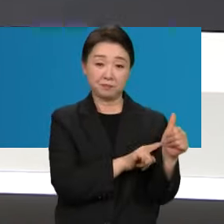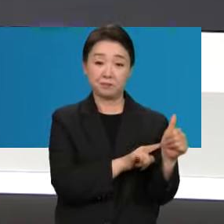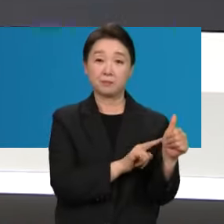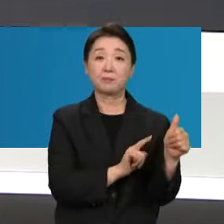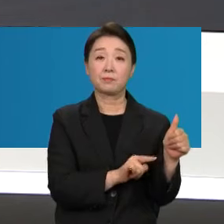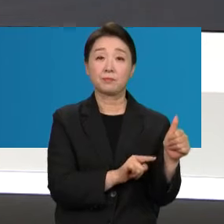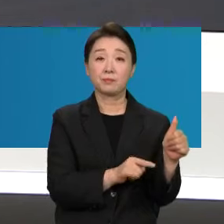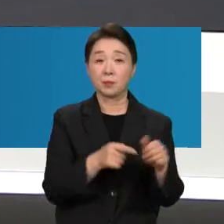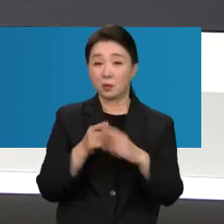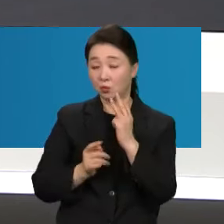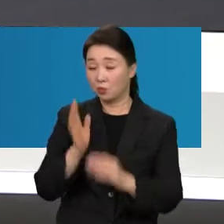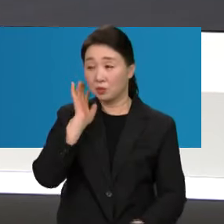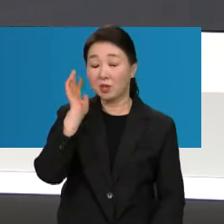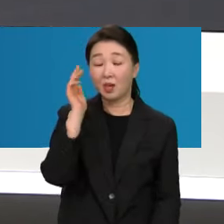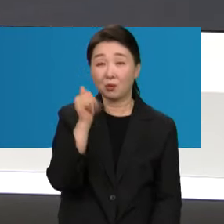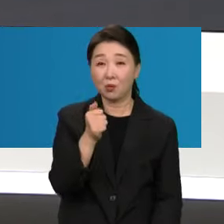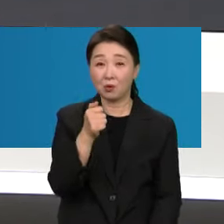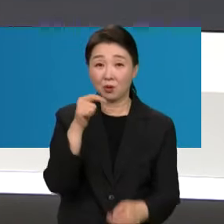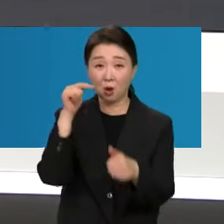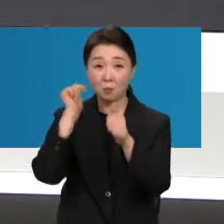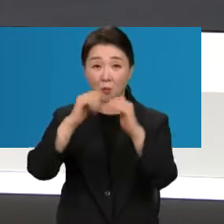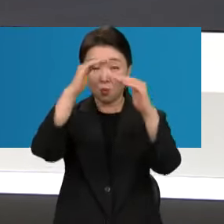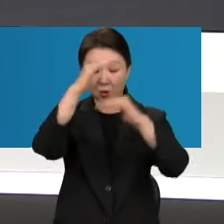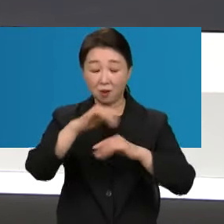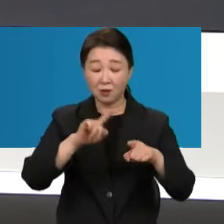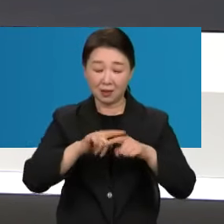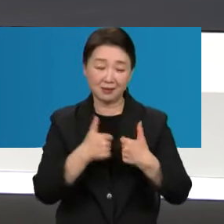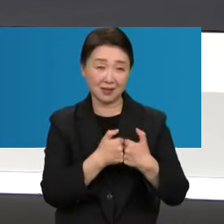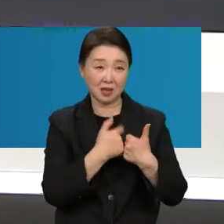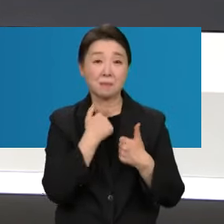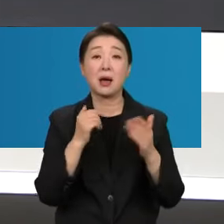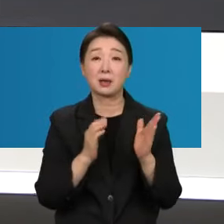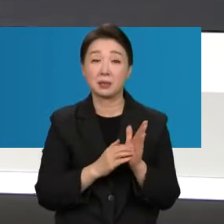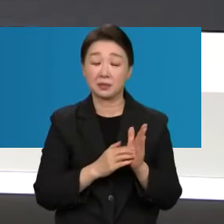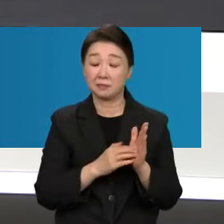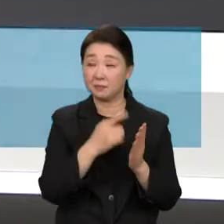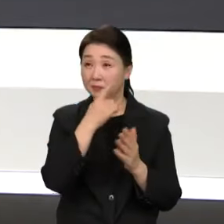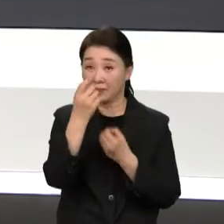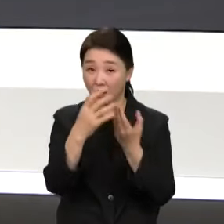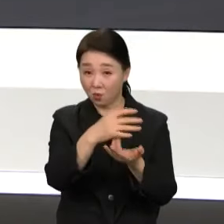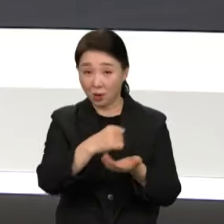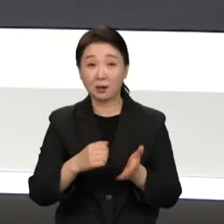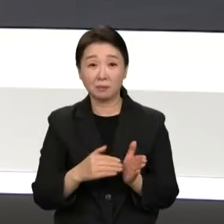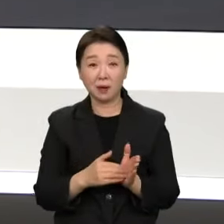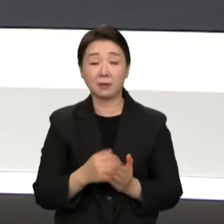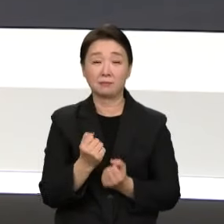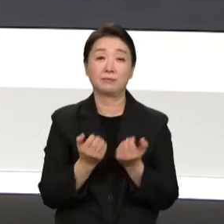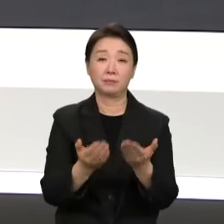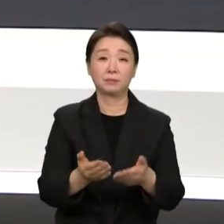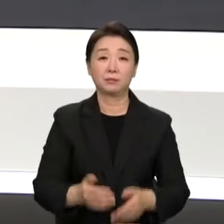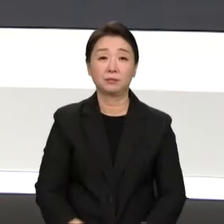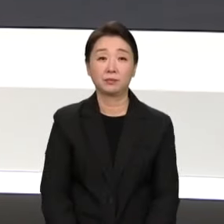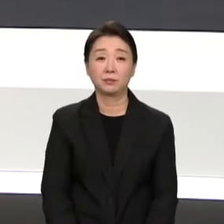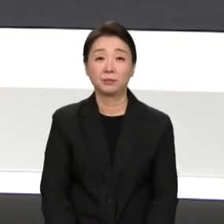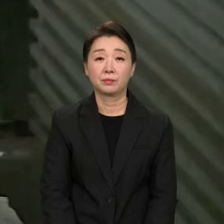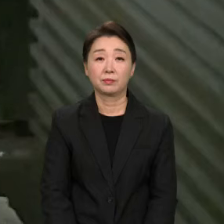윤 대통령과 포고령 전반을 상의했다 진술을 확보했습니다 계속해서 박병현